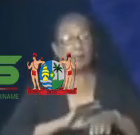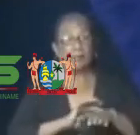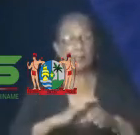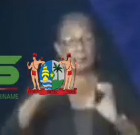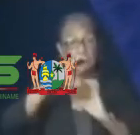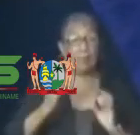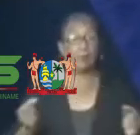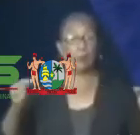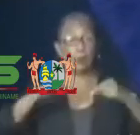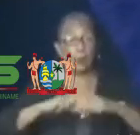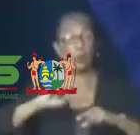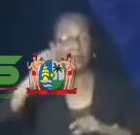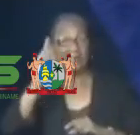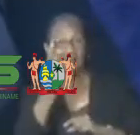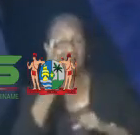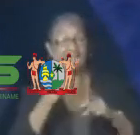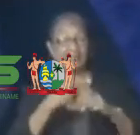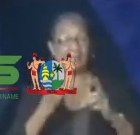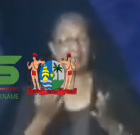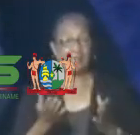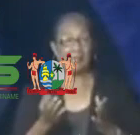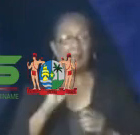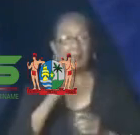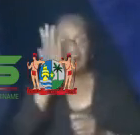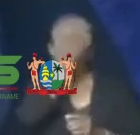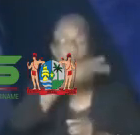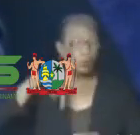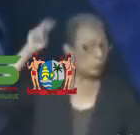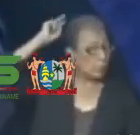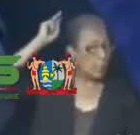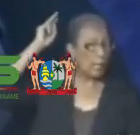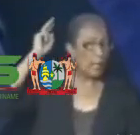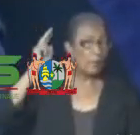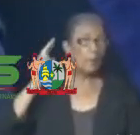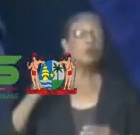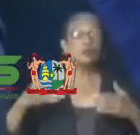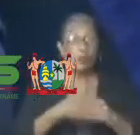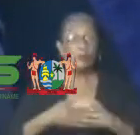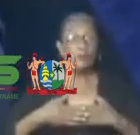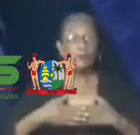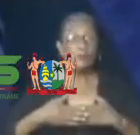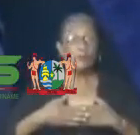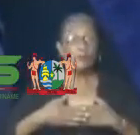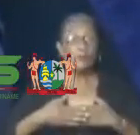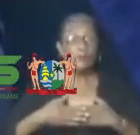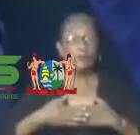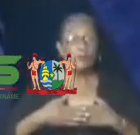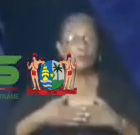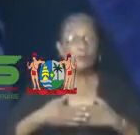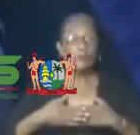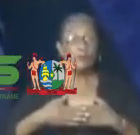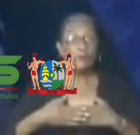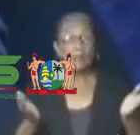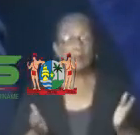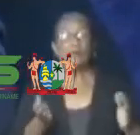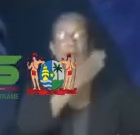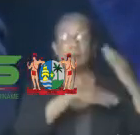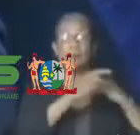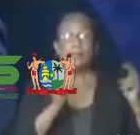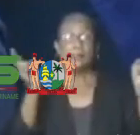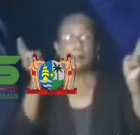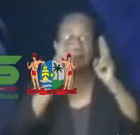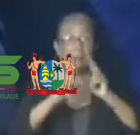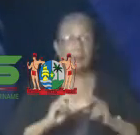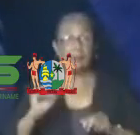het is voor het eerst dat Suriname zo'n conference mag hosten. In het verleden hebben we intersessioneel gehost. Dat is